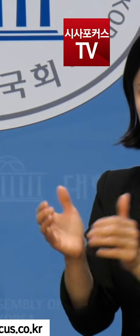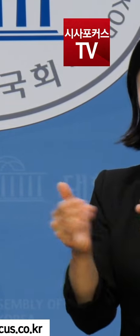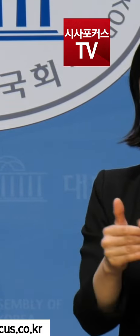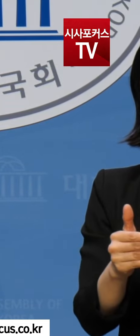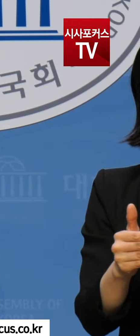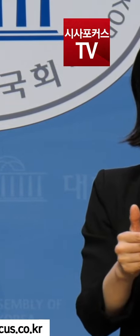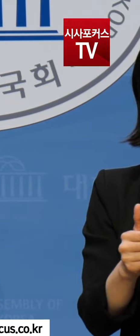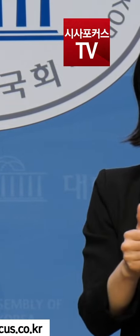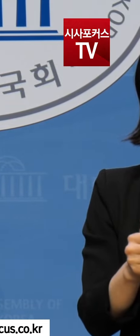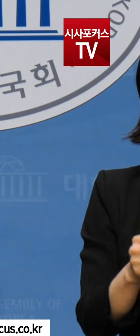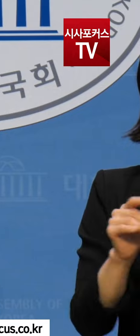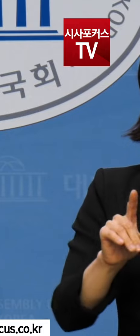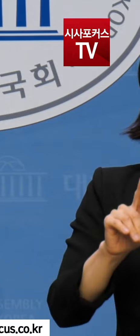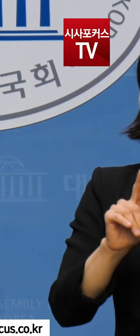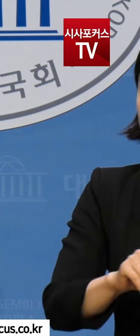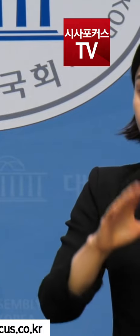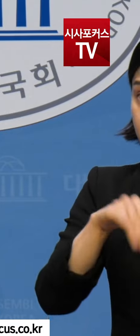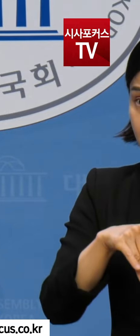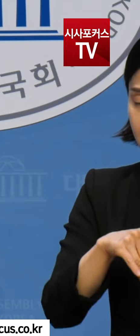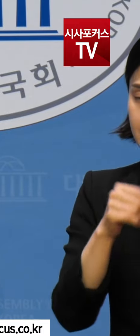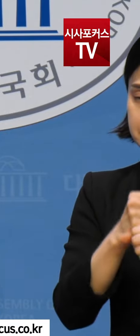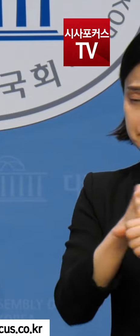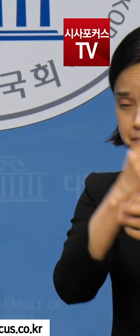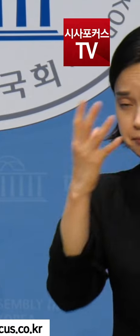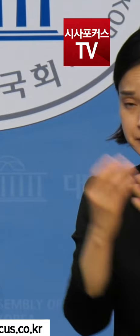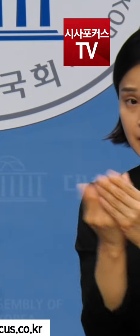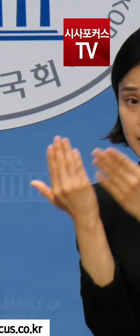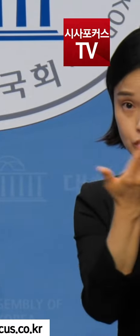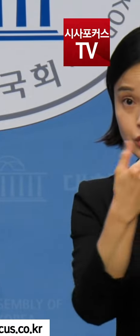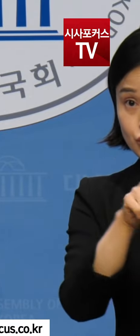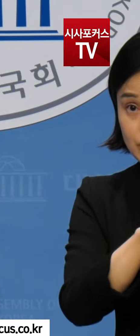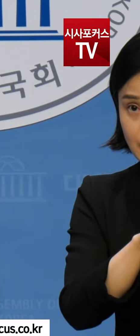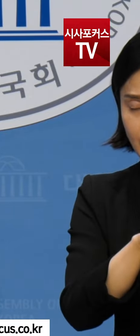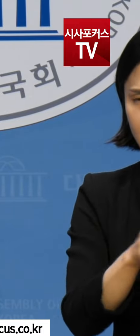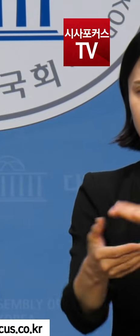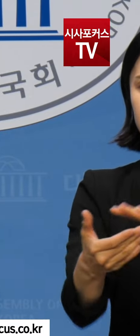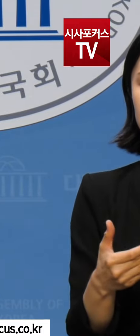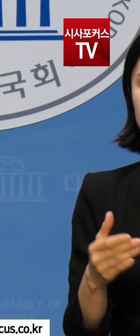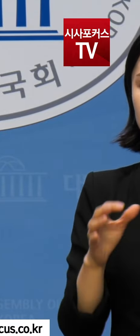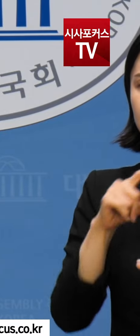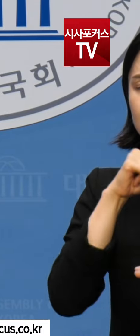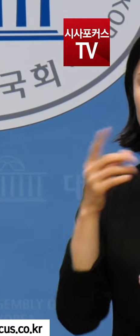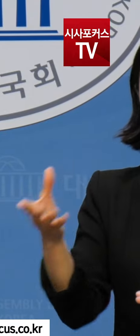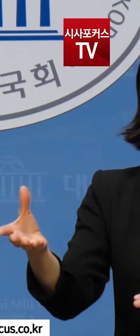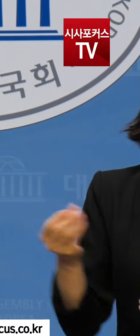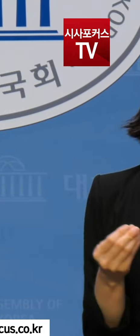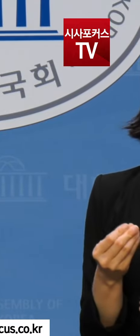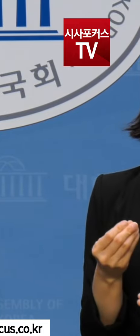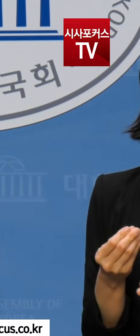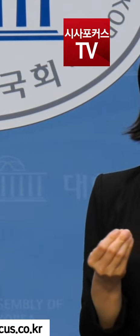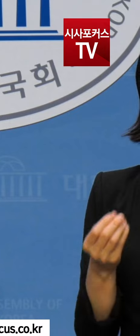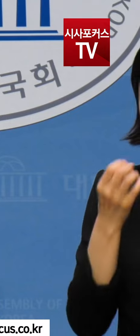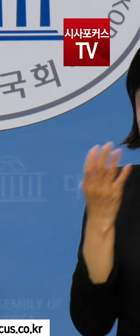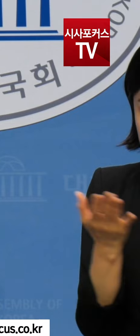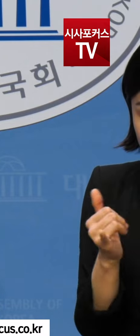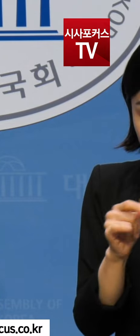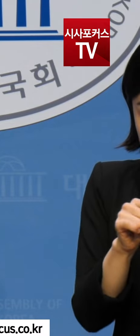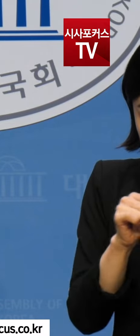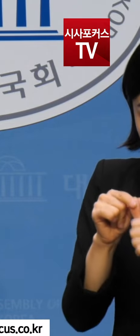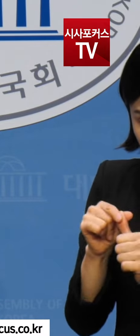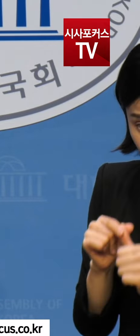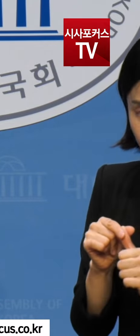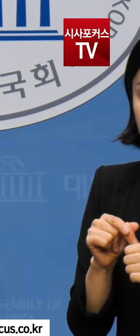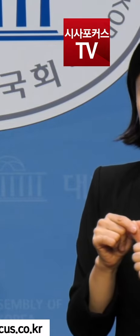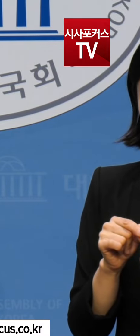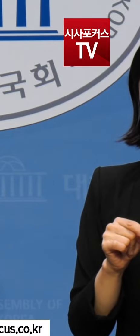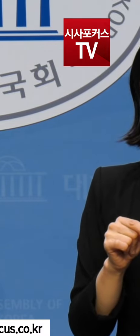6월 납기일을 맞추기에 대출을 받아 설비에 투자하고 신규 직원까지 채용했다.